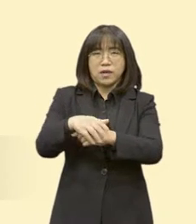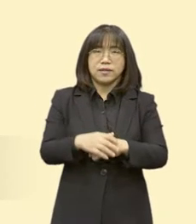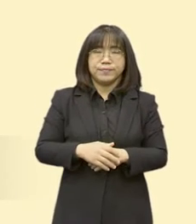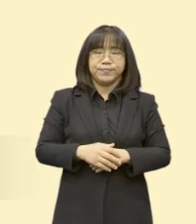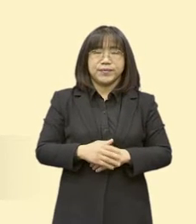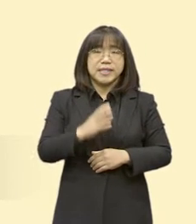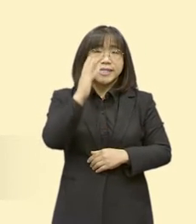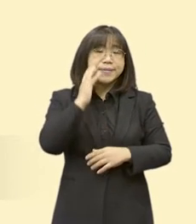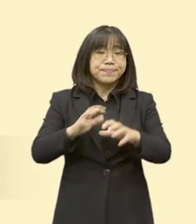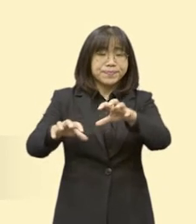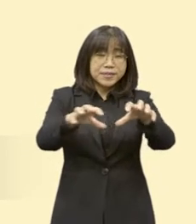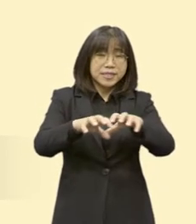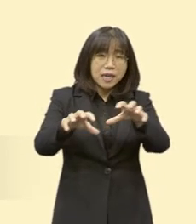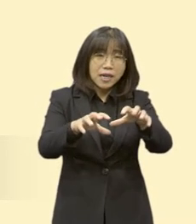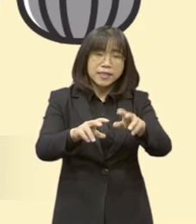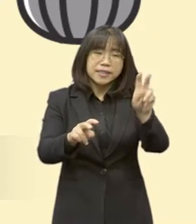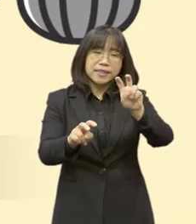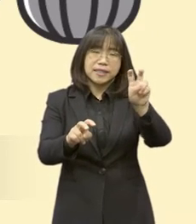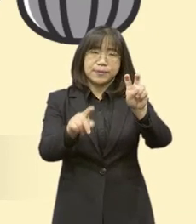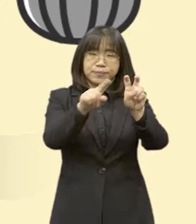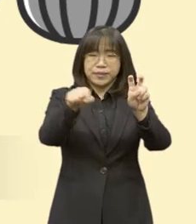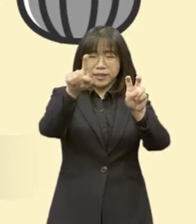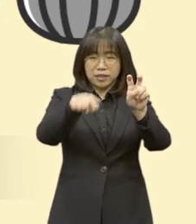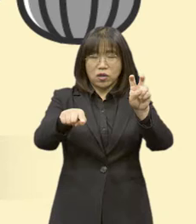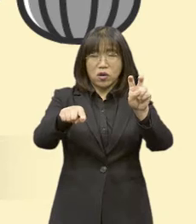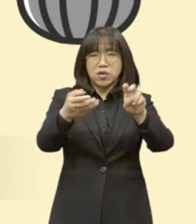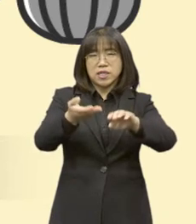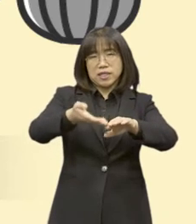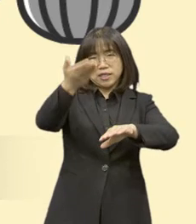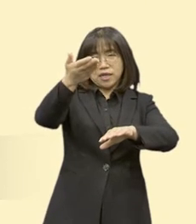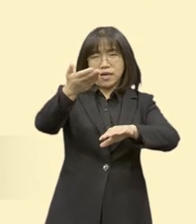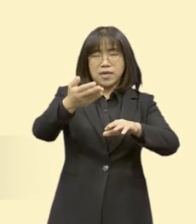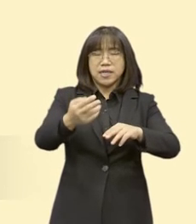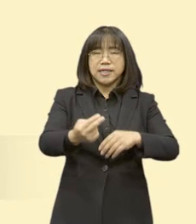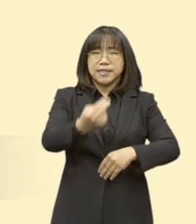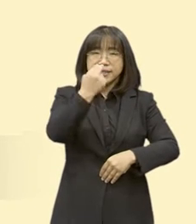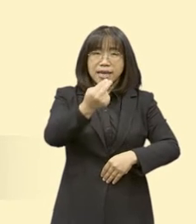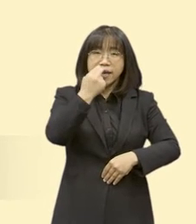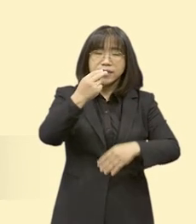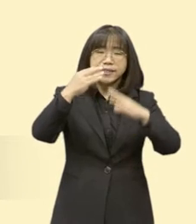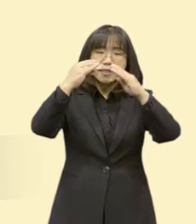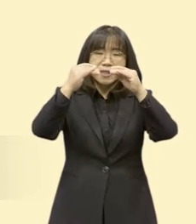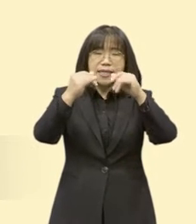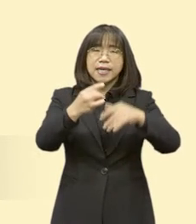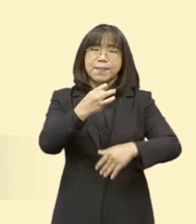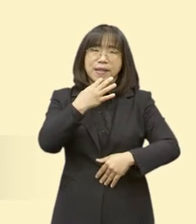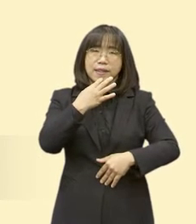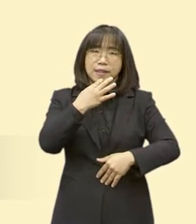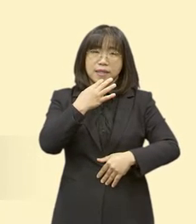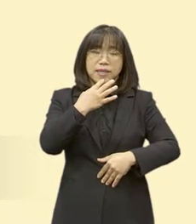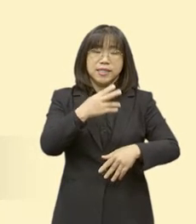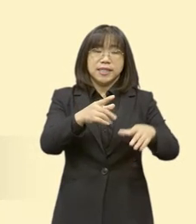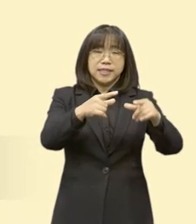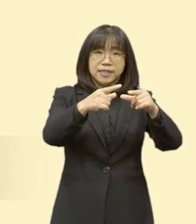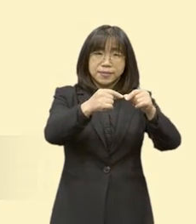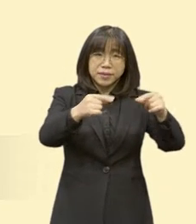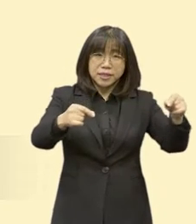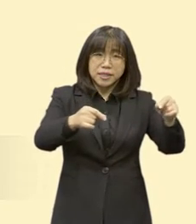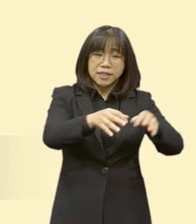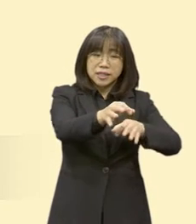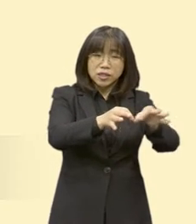김장 하면서 발생한 20m 이상의 생 쓰레기만 해당되며 음식점이나 시장 등은 허용 대상에서